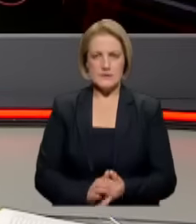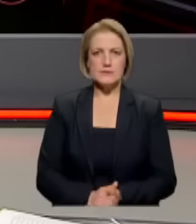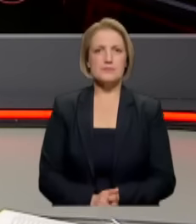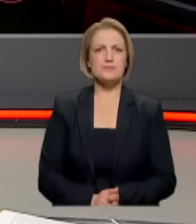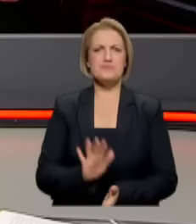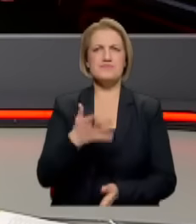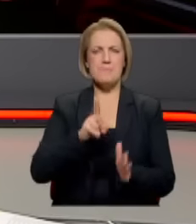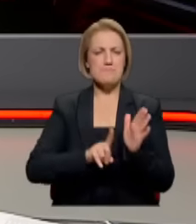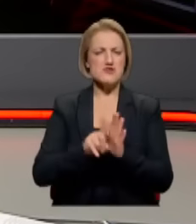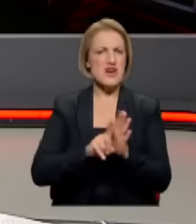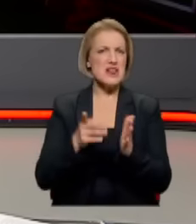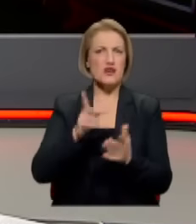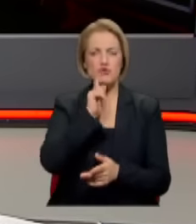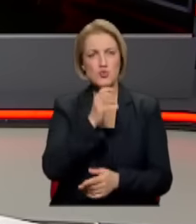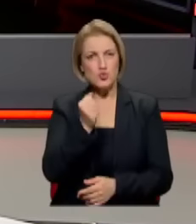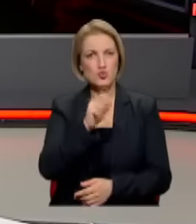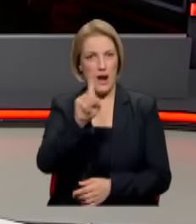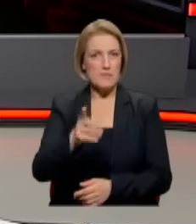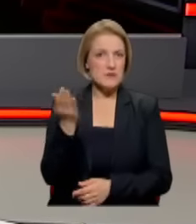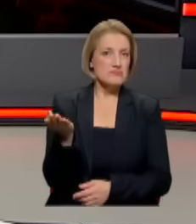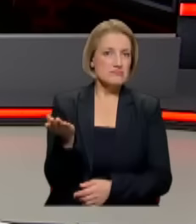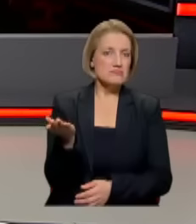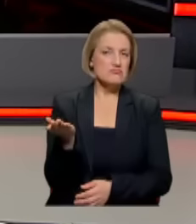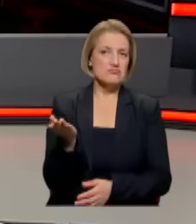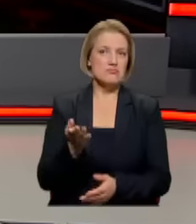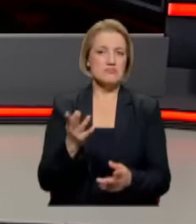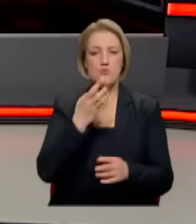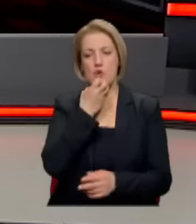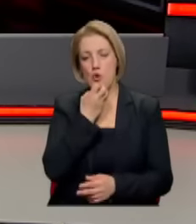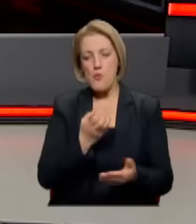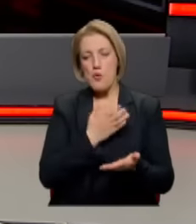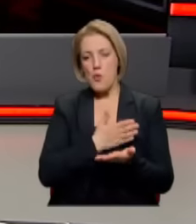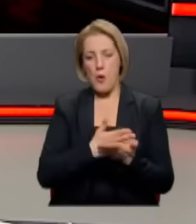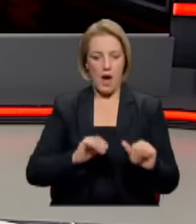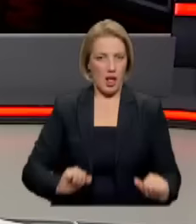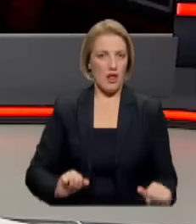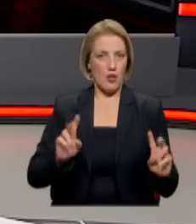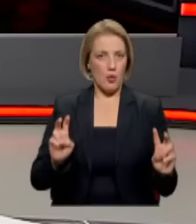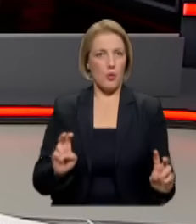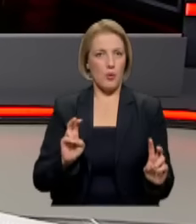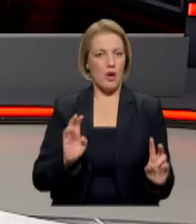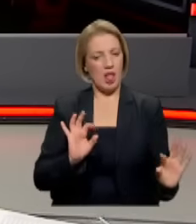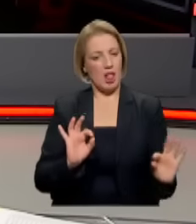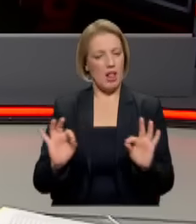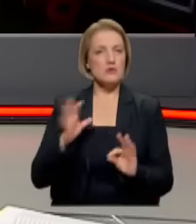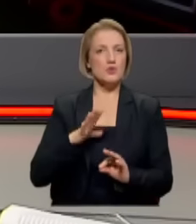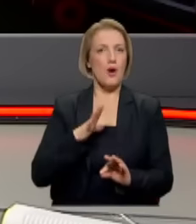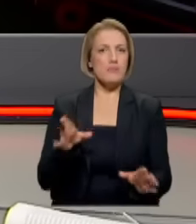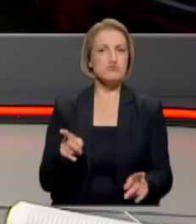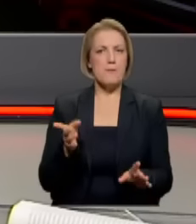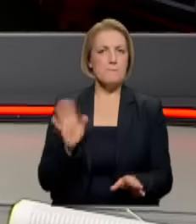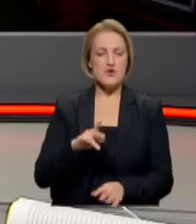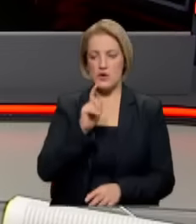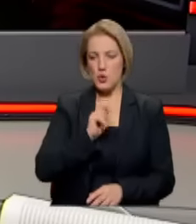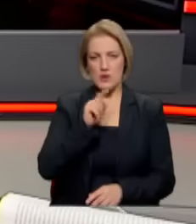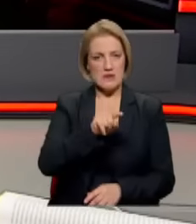ne de başarılı oldular hangi sözlerini tuttular da adeta ömür boyu koltukta kalmak istiyorlar Bundan başka